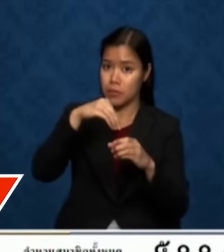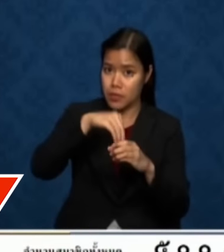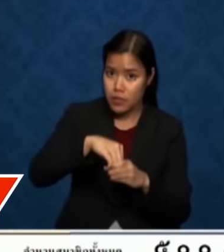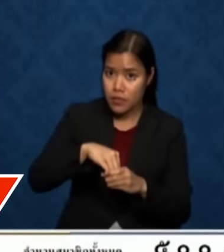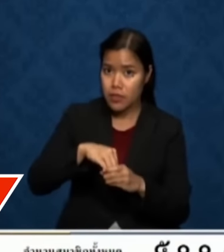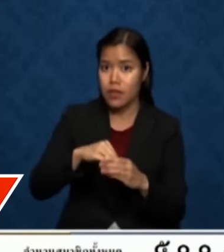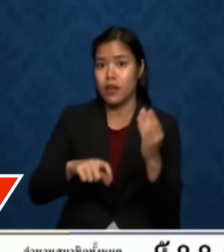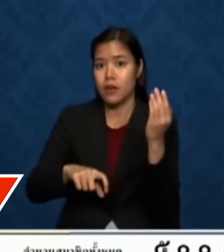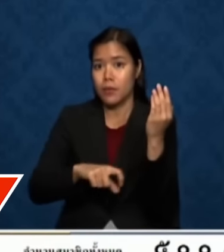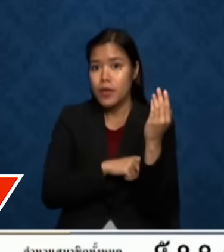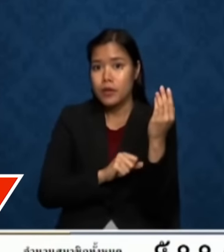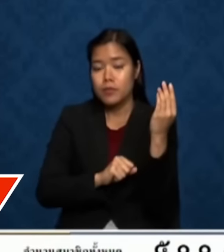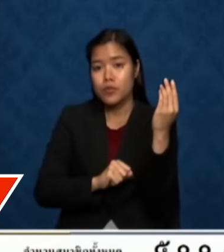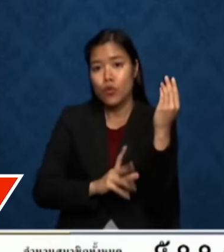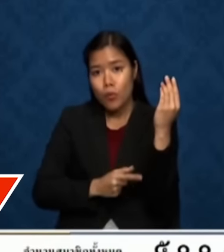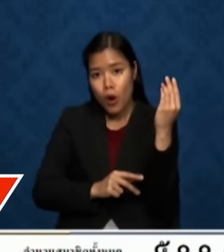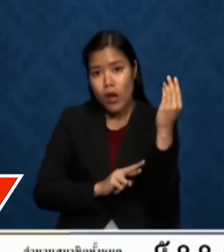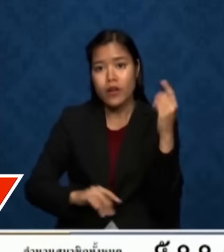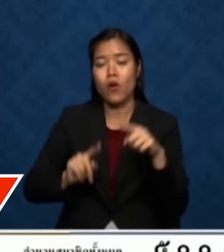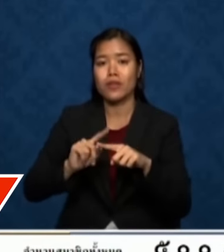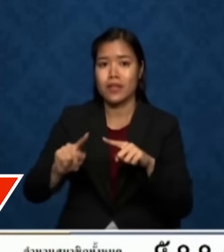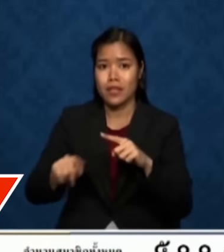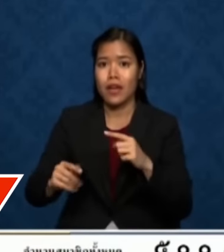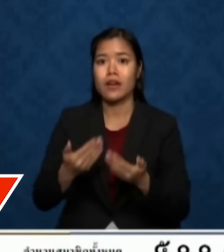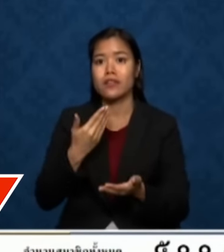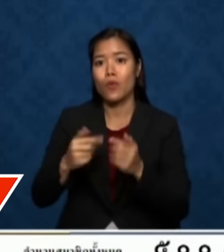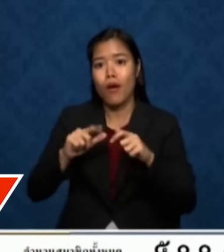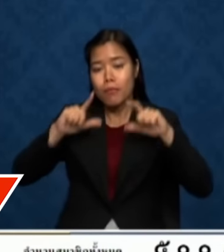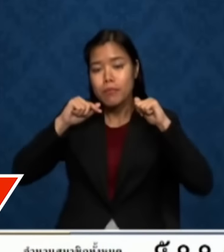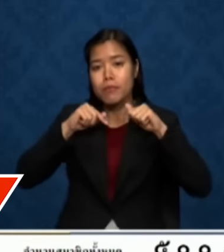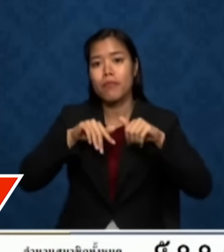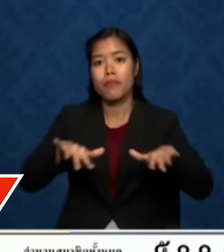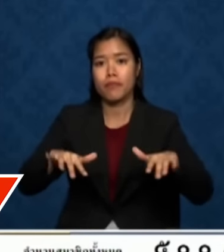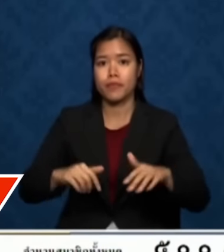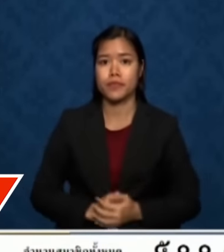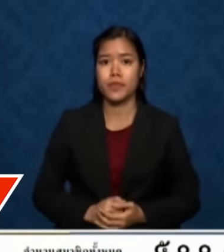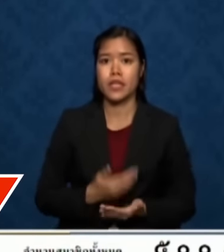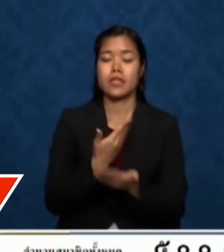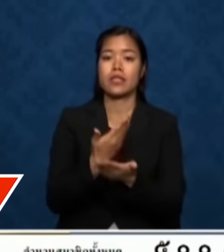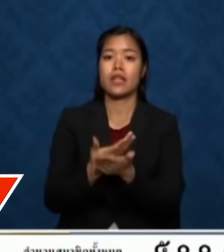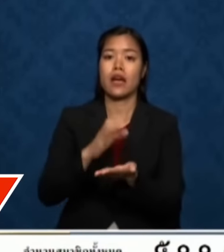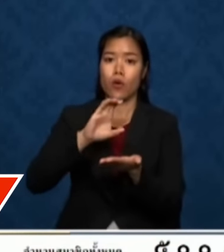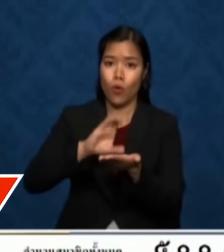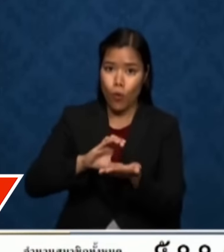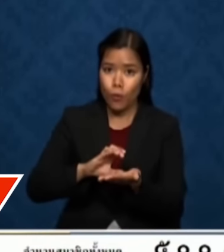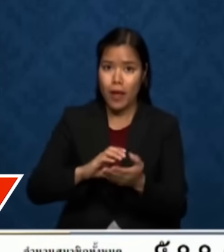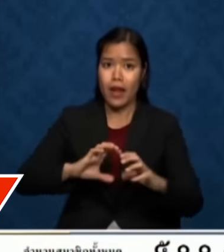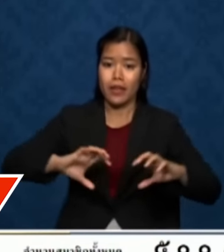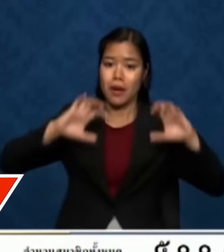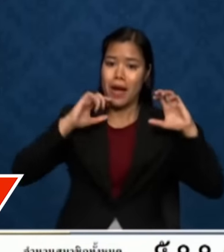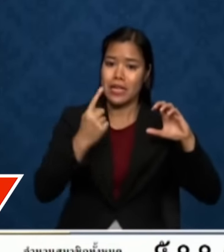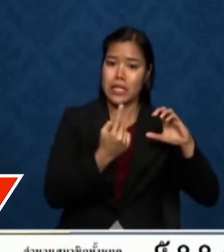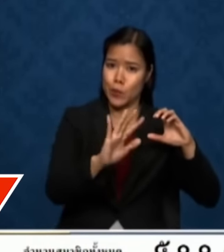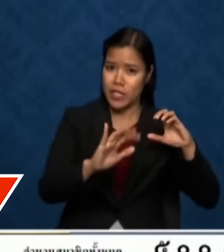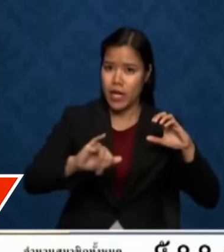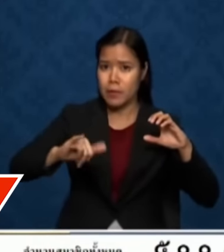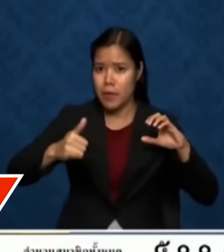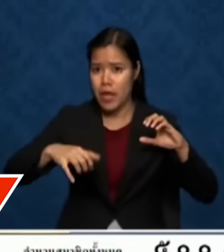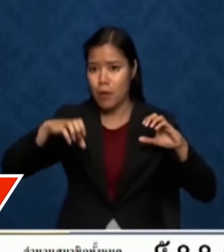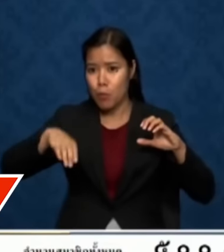จ์และซอฟต์พาวเวอร์ค่ะไม่เพียงแต่งบประมาณของรัฐเท่านั้นนะคะ จับตาดูดีๆค่ะบริษัทเอกชนยักษ์